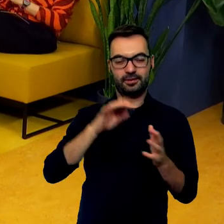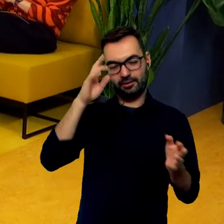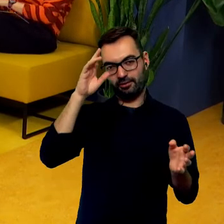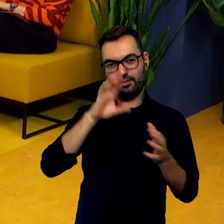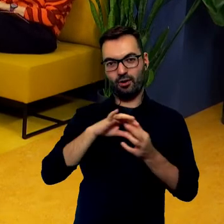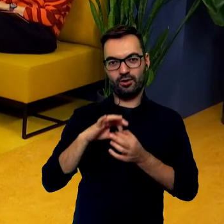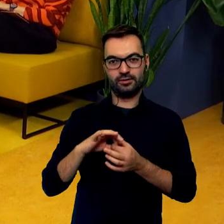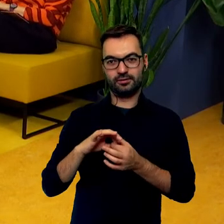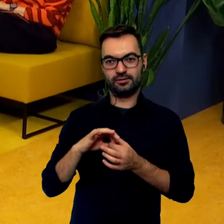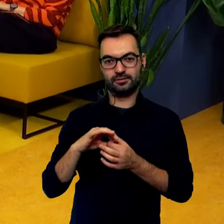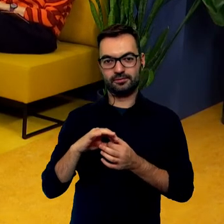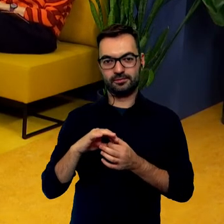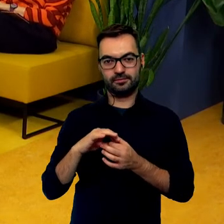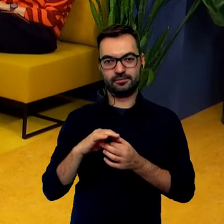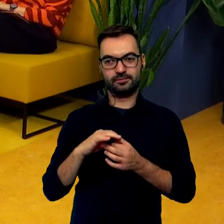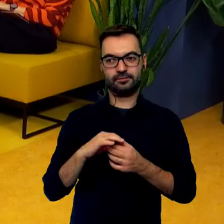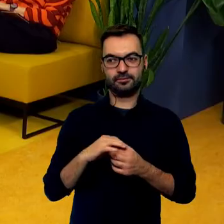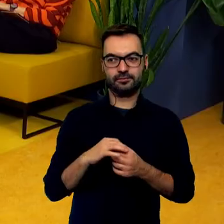z pewnością